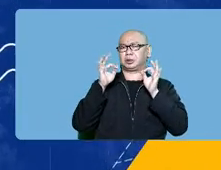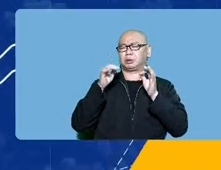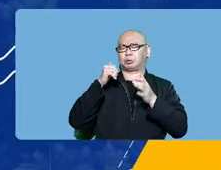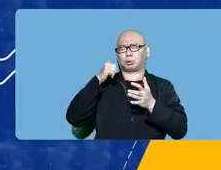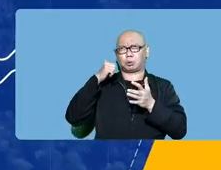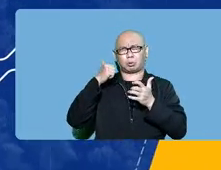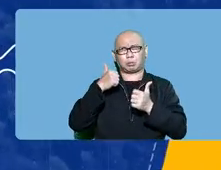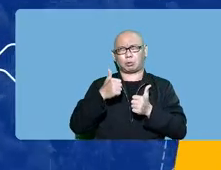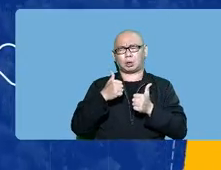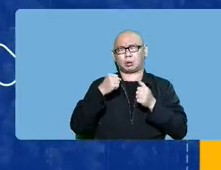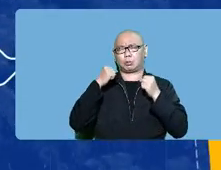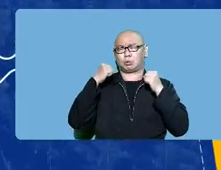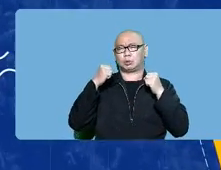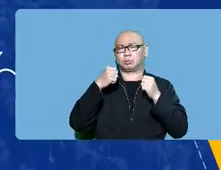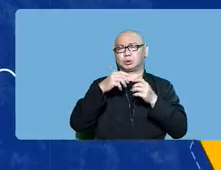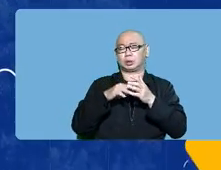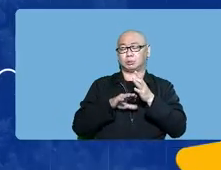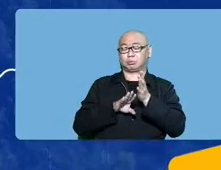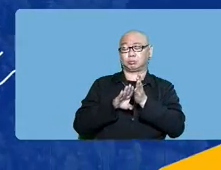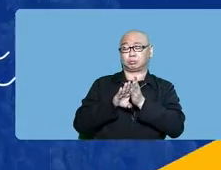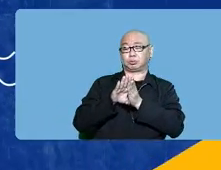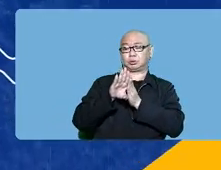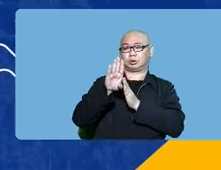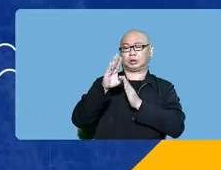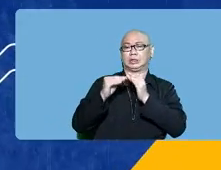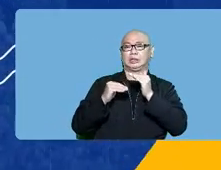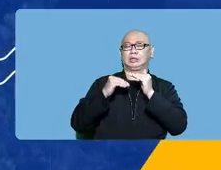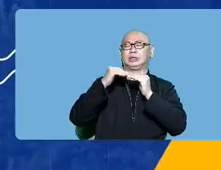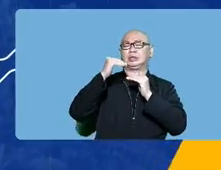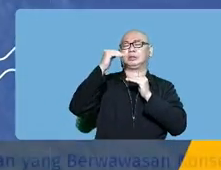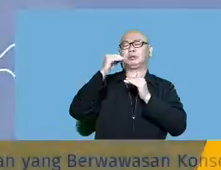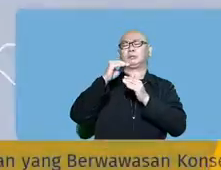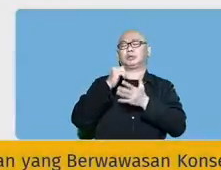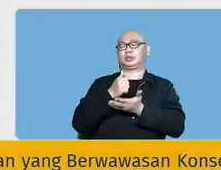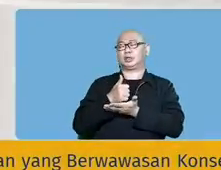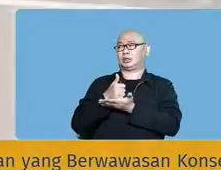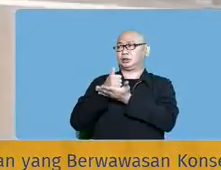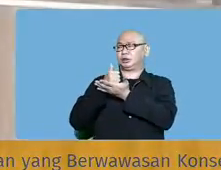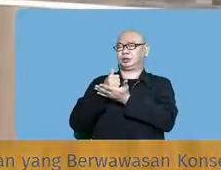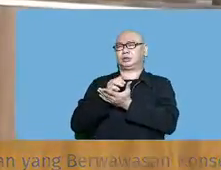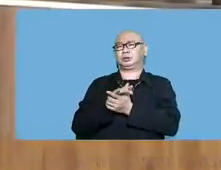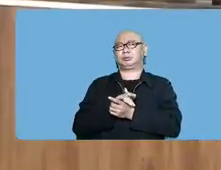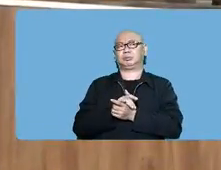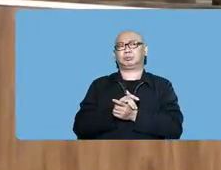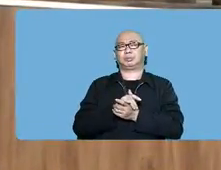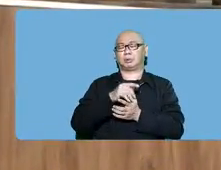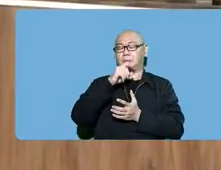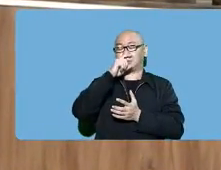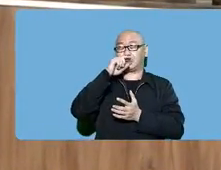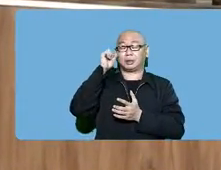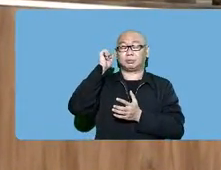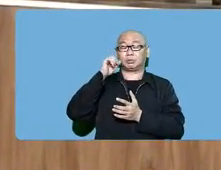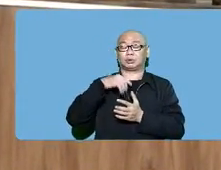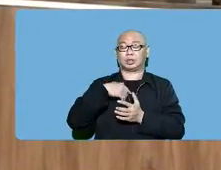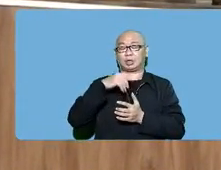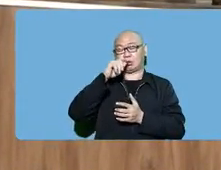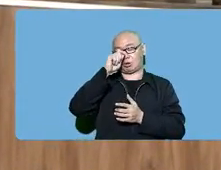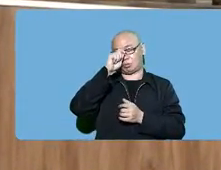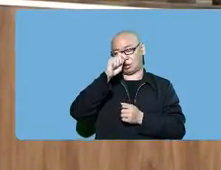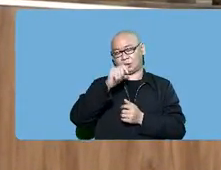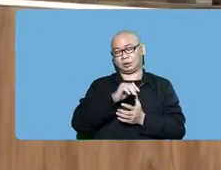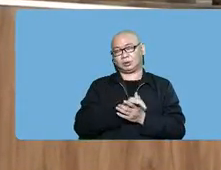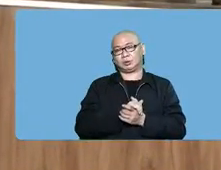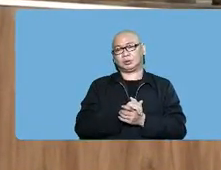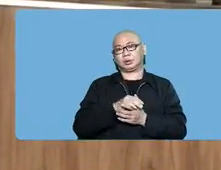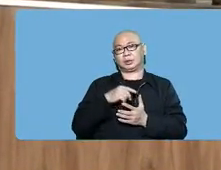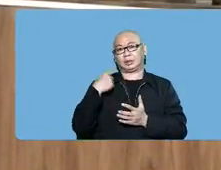terus menoreh prestasi yang menjulang tinggi. Ibu, Bapak, hadirin tamu undangan yang saya hormati, kita